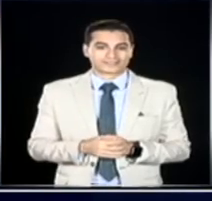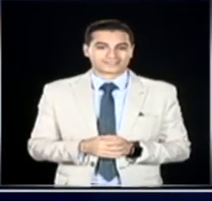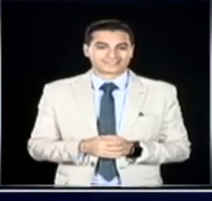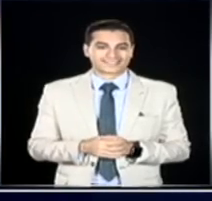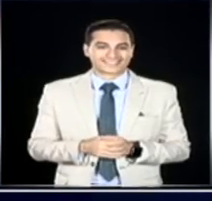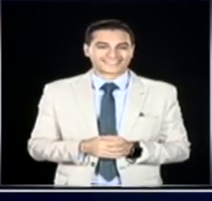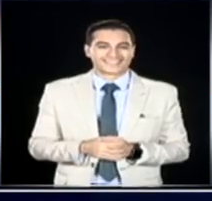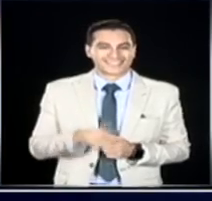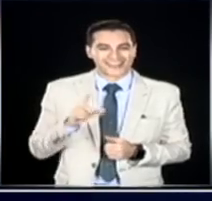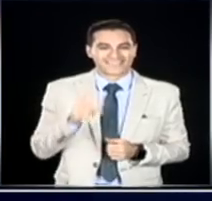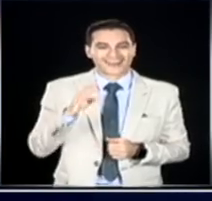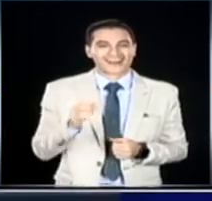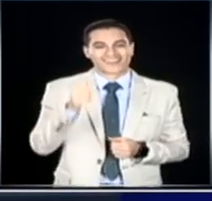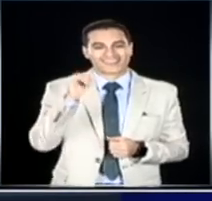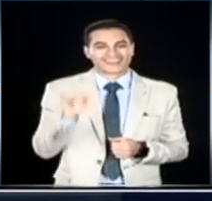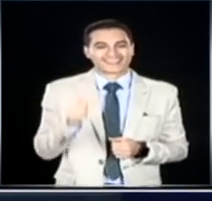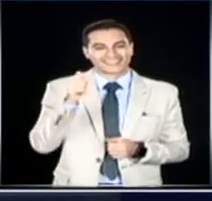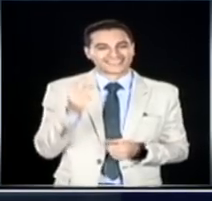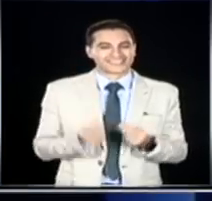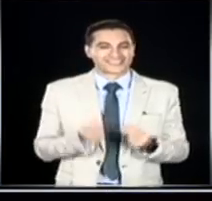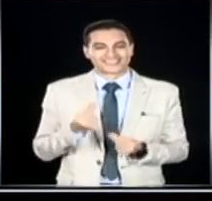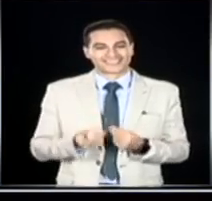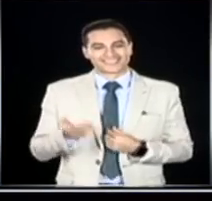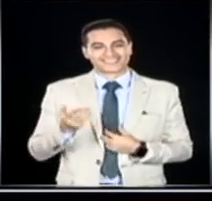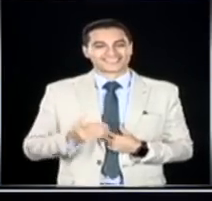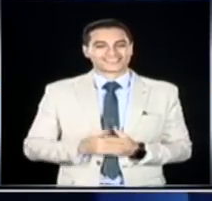محمود طبعا اجابه مضحكه